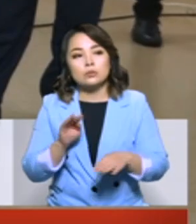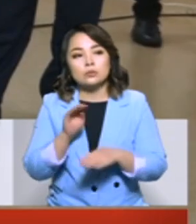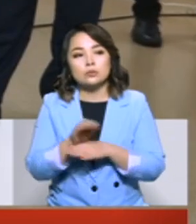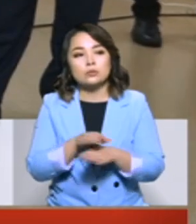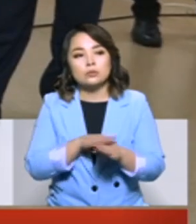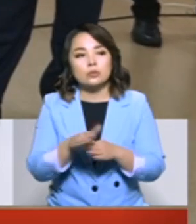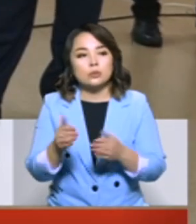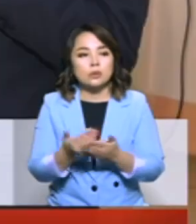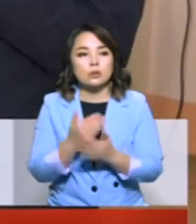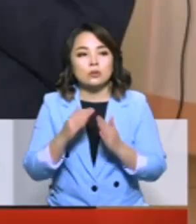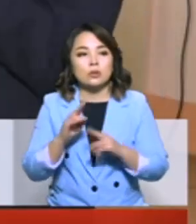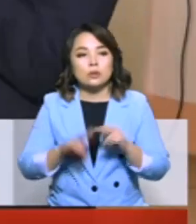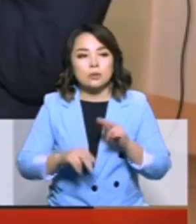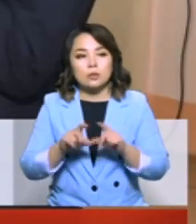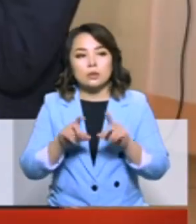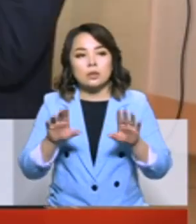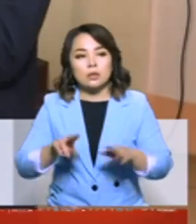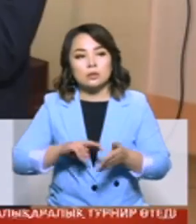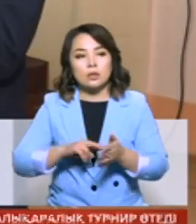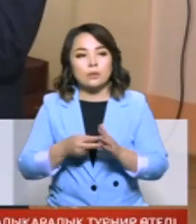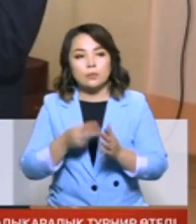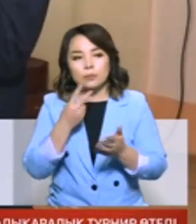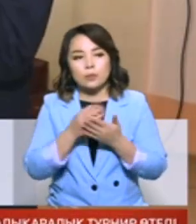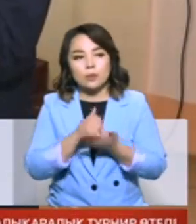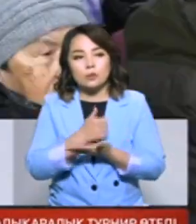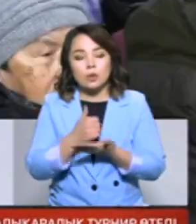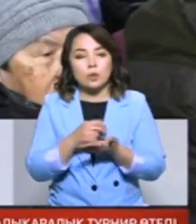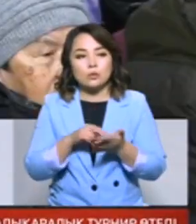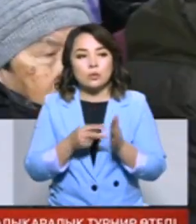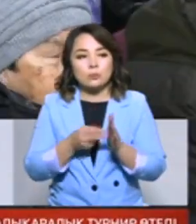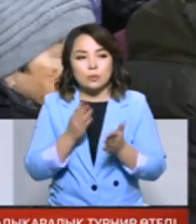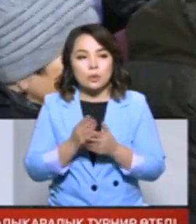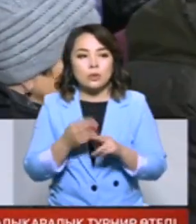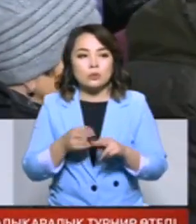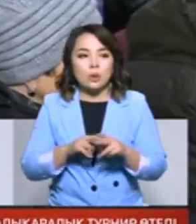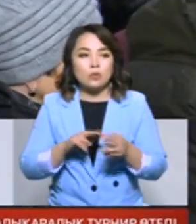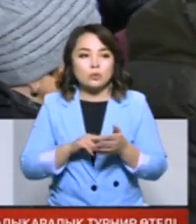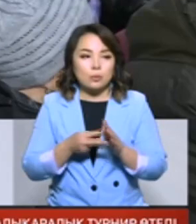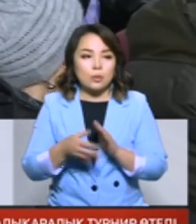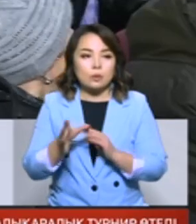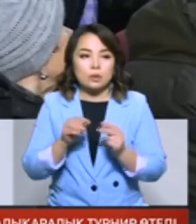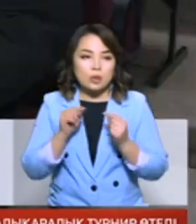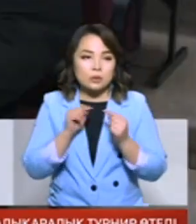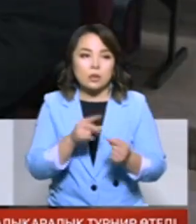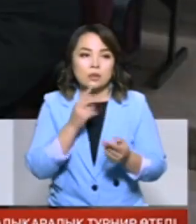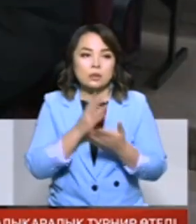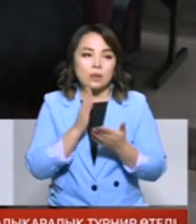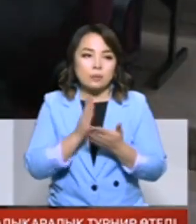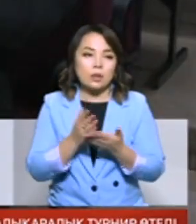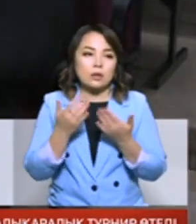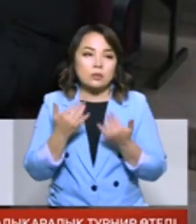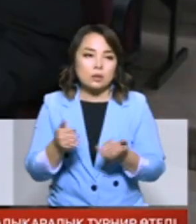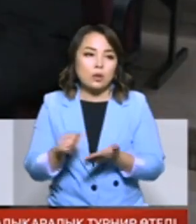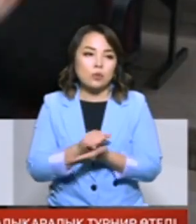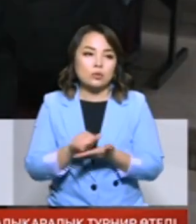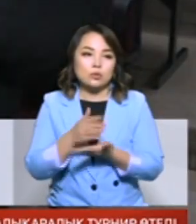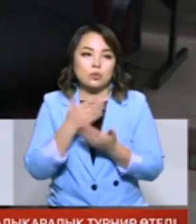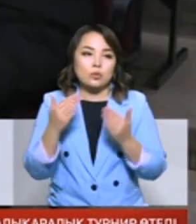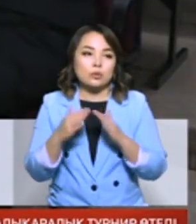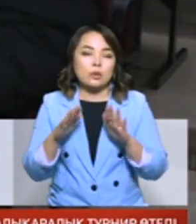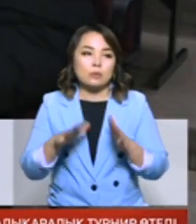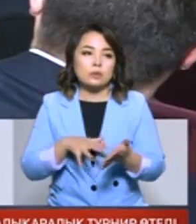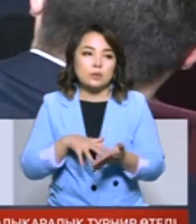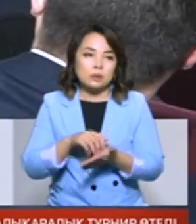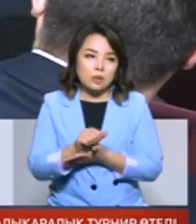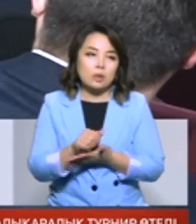күреп, жаңадан үйлер мен нысандар салуды бас жоспарға енгізген. Бірақ халық бұл жобаға түбегейлі қарсы шықты. Өйткені құжаты жоқ үйлер бұзылатын